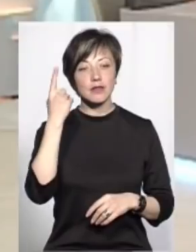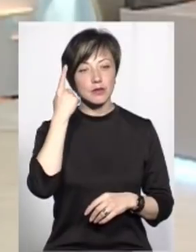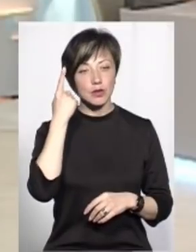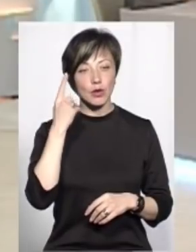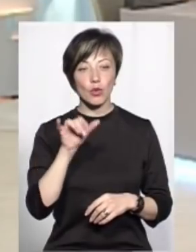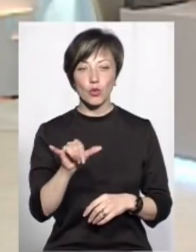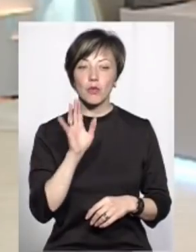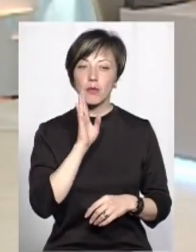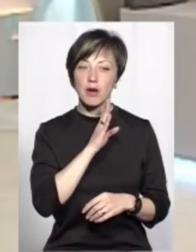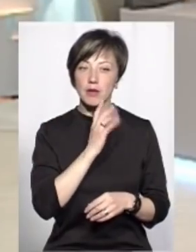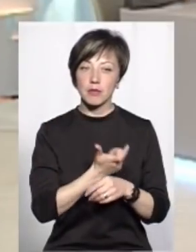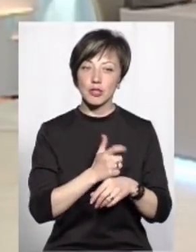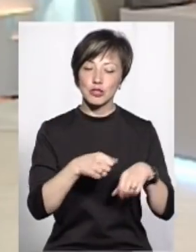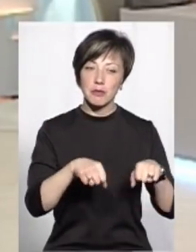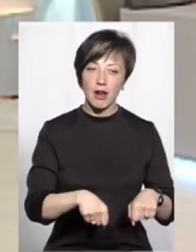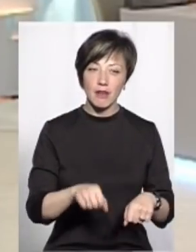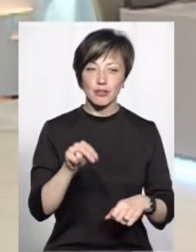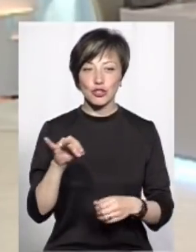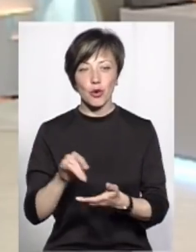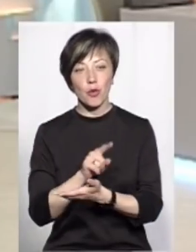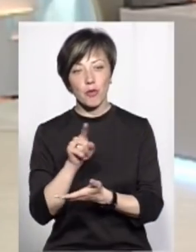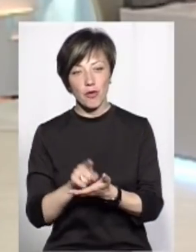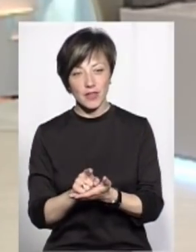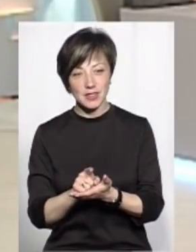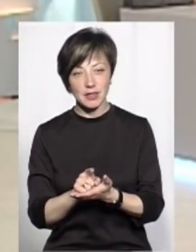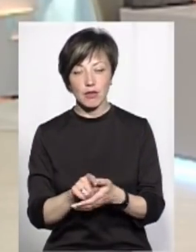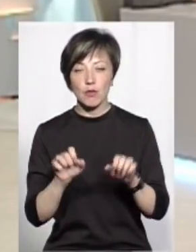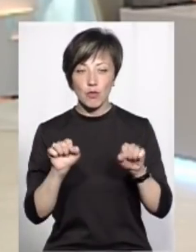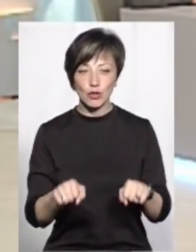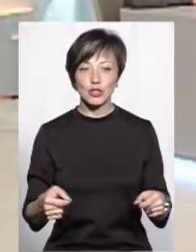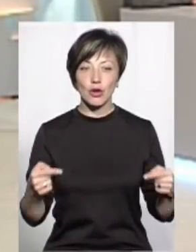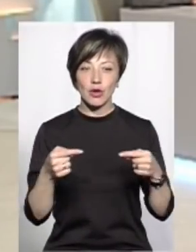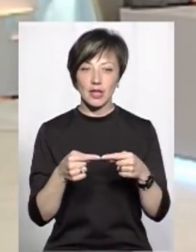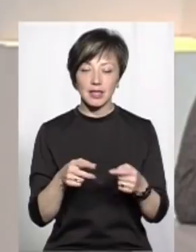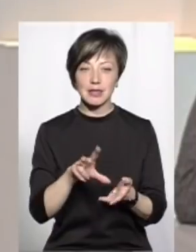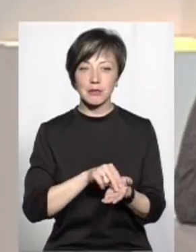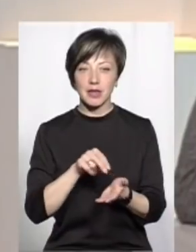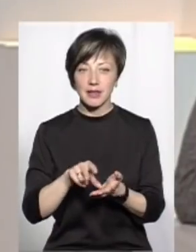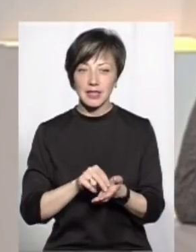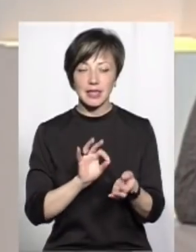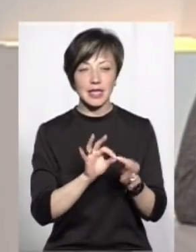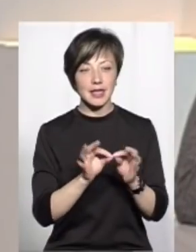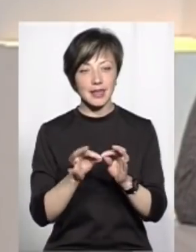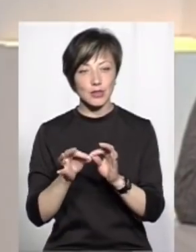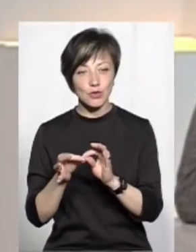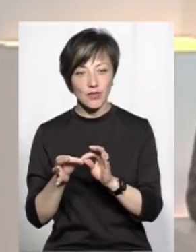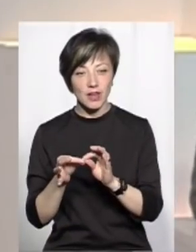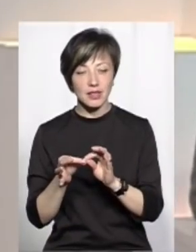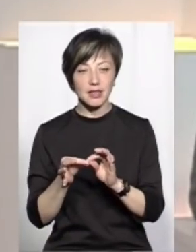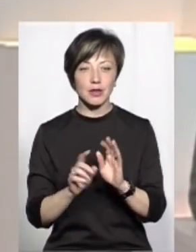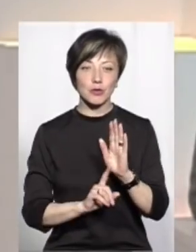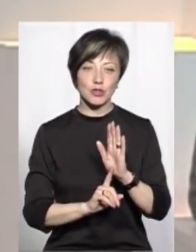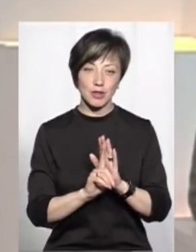у мам більше прав чи обов'язків? Можна конкретно з прикладами деталізувати?